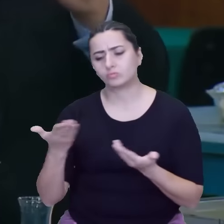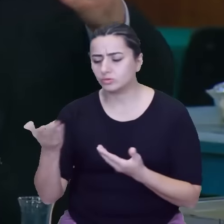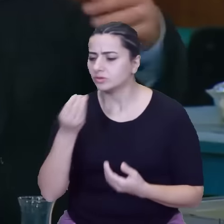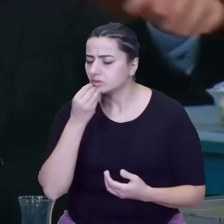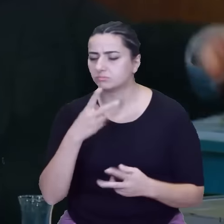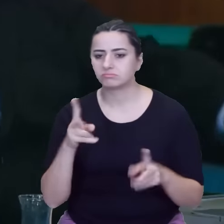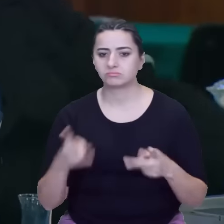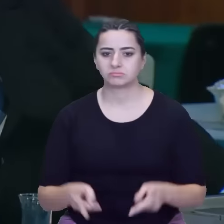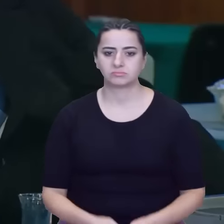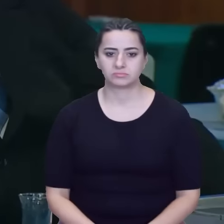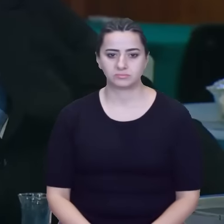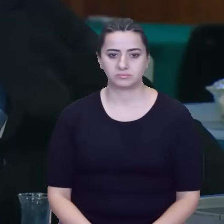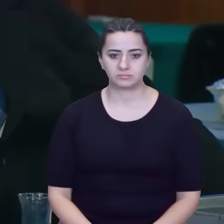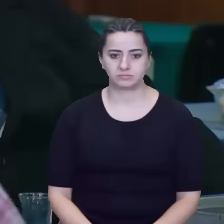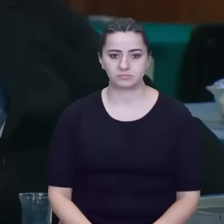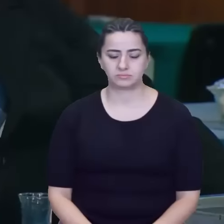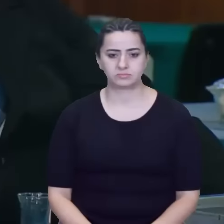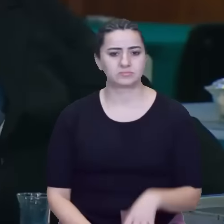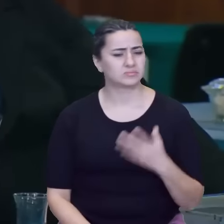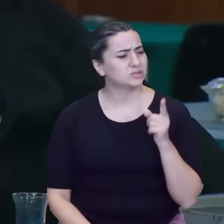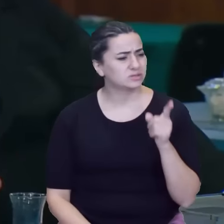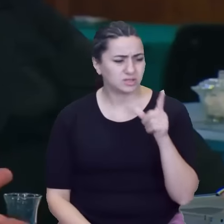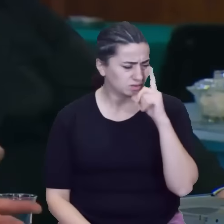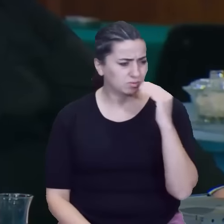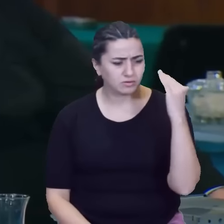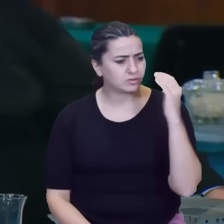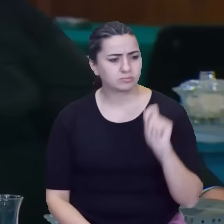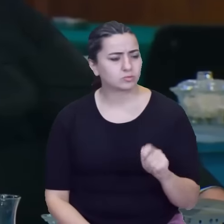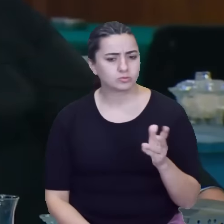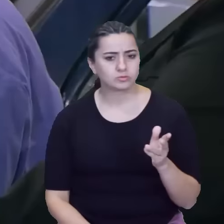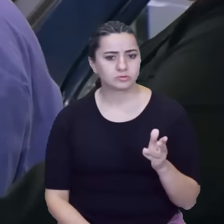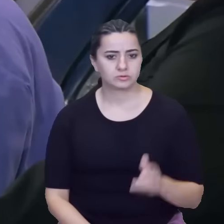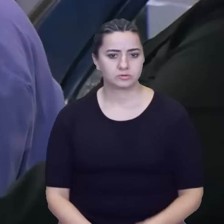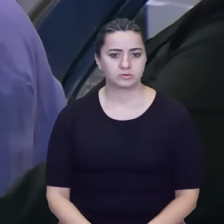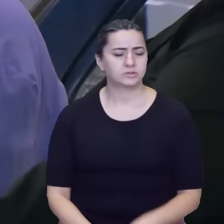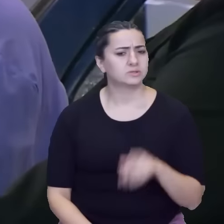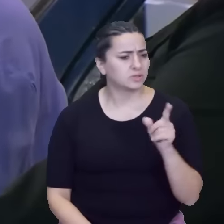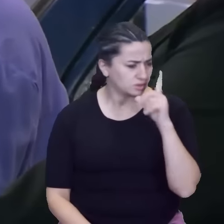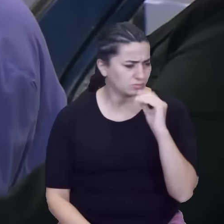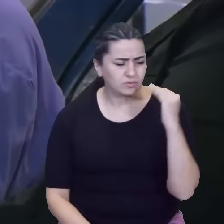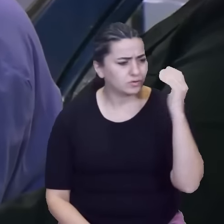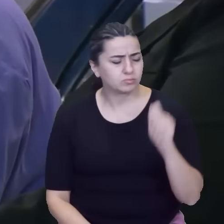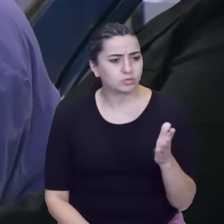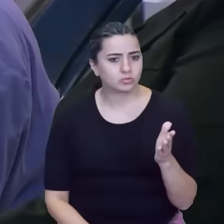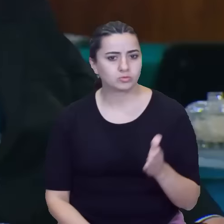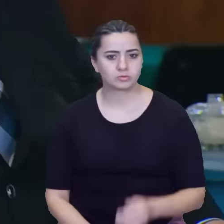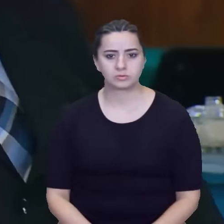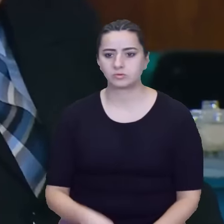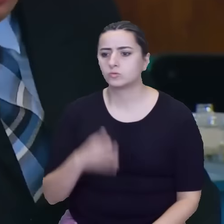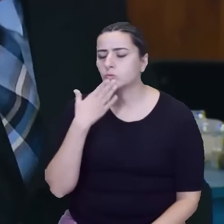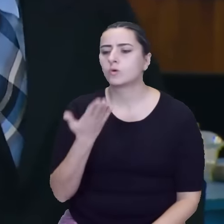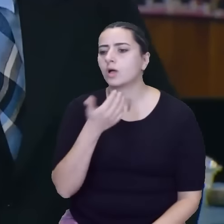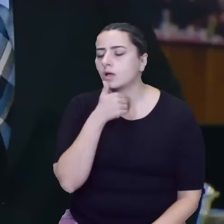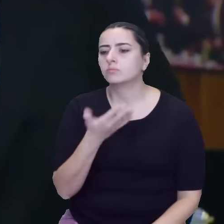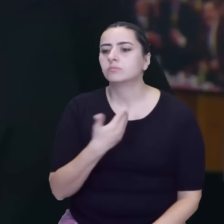buyur. İstediğin kadar alabilirsin. Ya sen kime artistlik yapıyorsun kardeşim? Ya sen kime artistlik yapıyorsun? Yok abi, ben